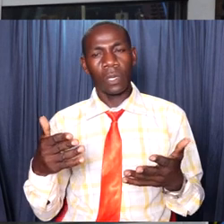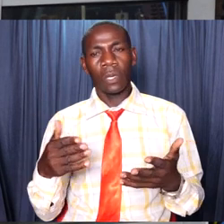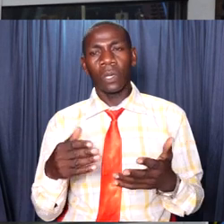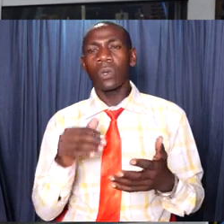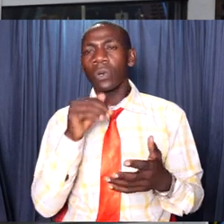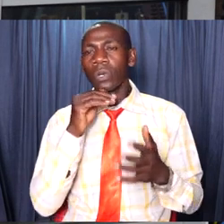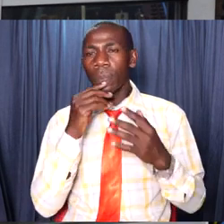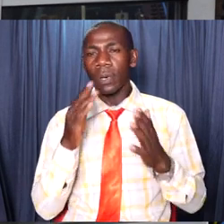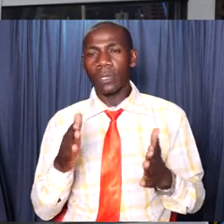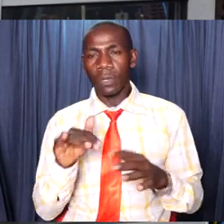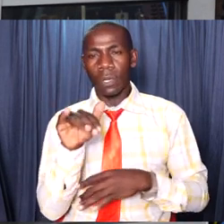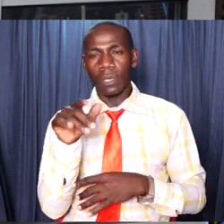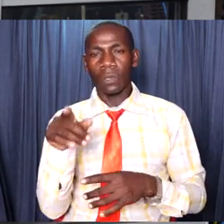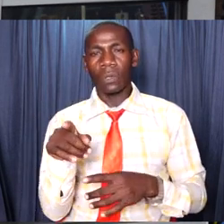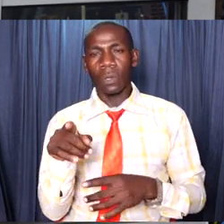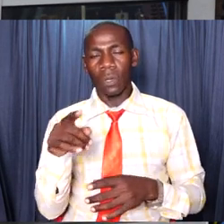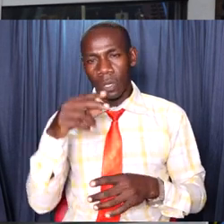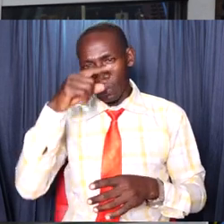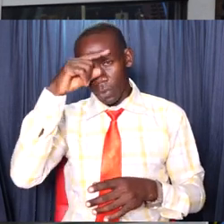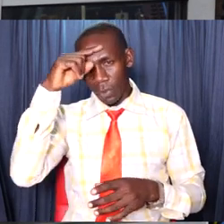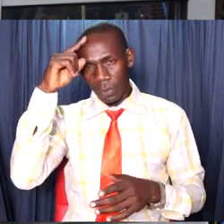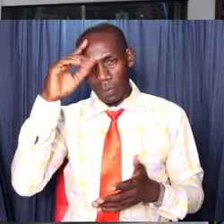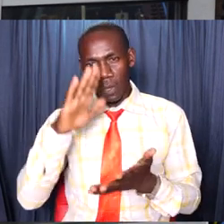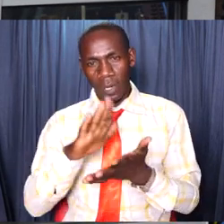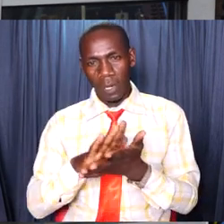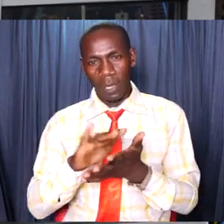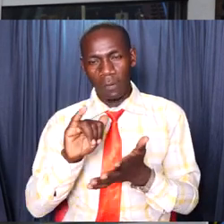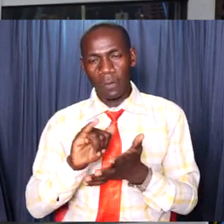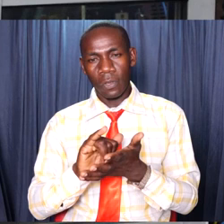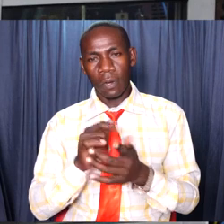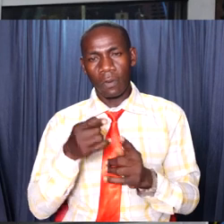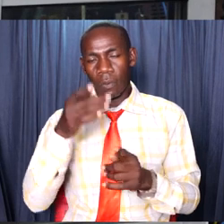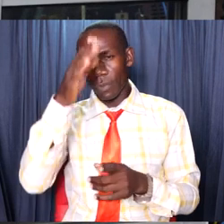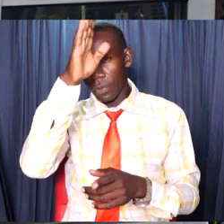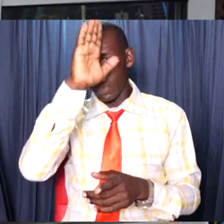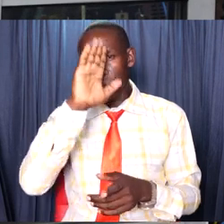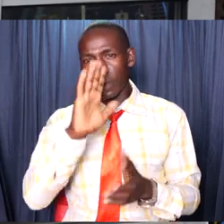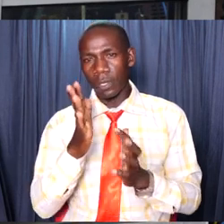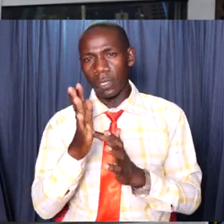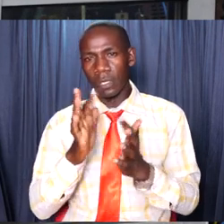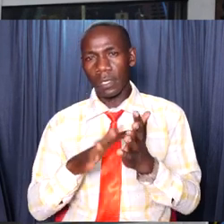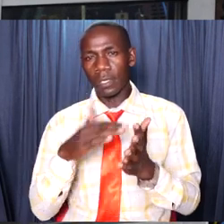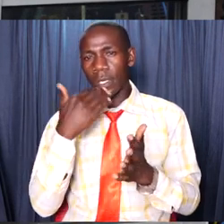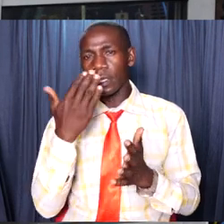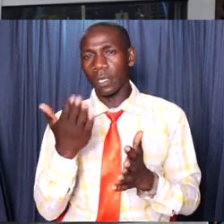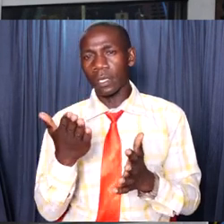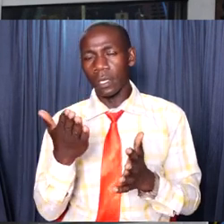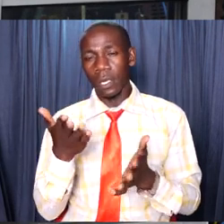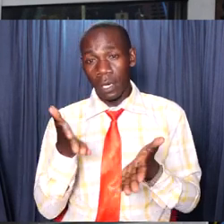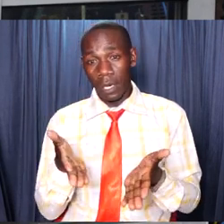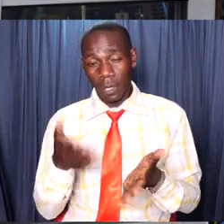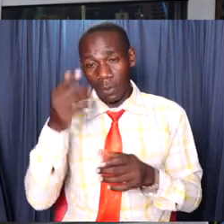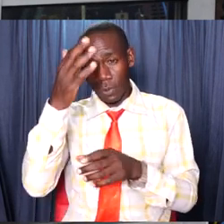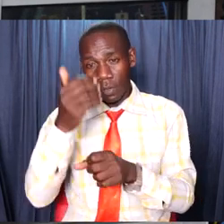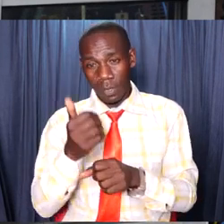una haja ya mtu akuulize. Kwa hiyo twasadiki ya kwamba ulitoka kwa Mungu. Yesu akajibu. Je,